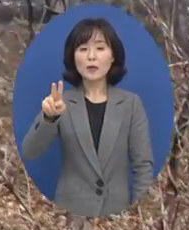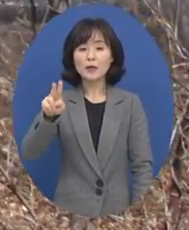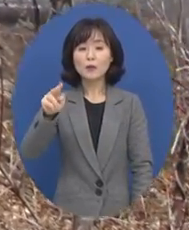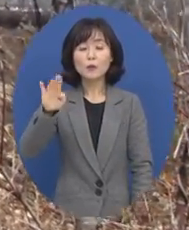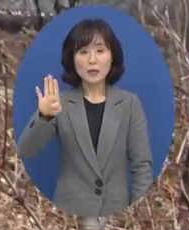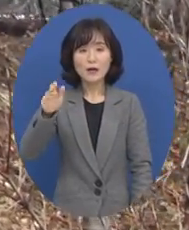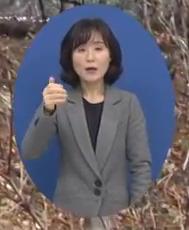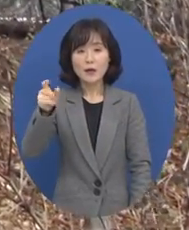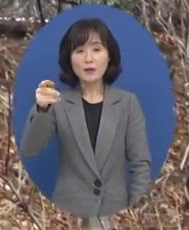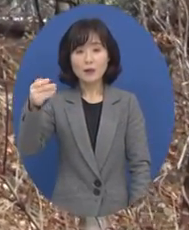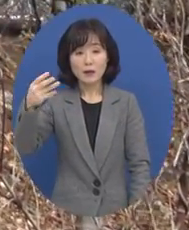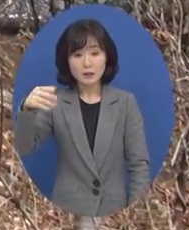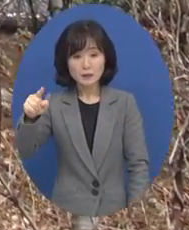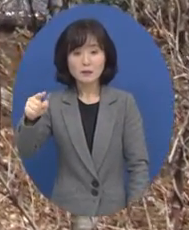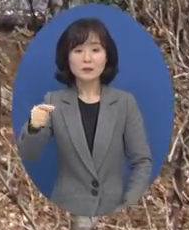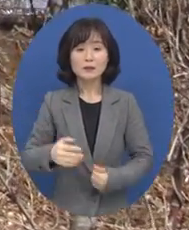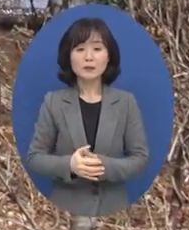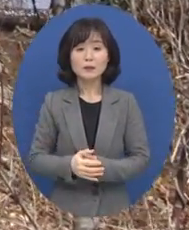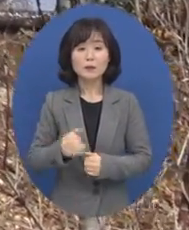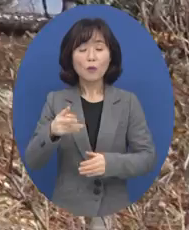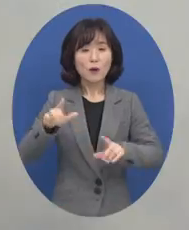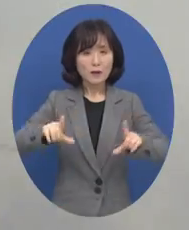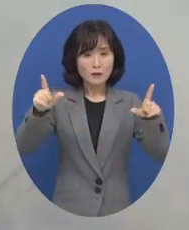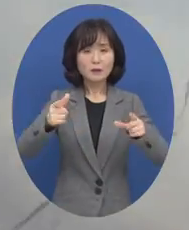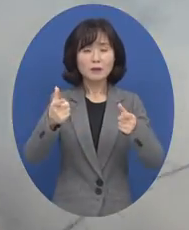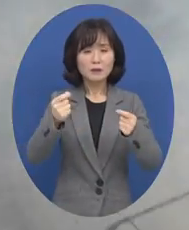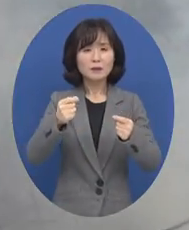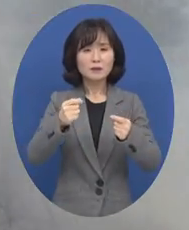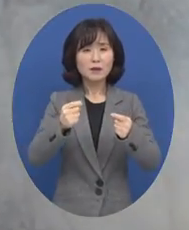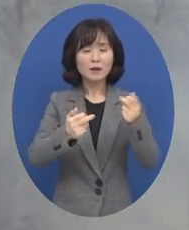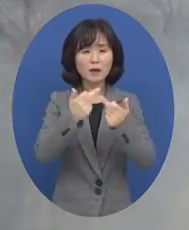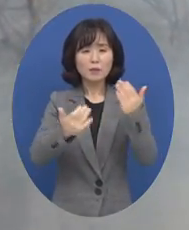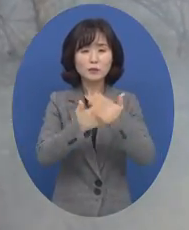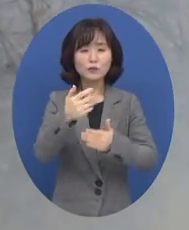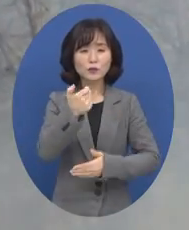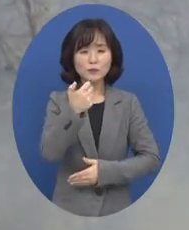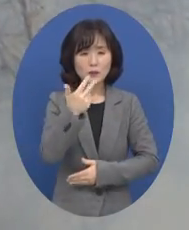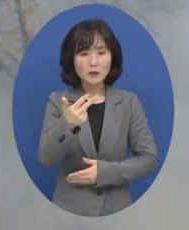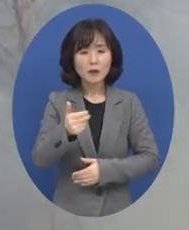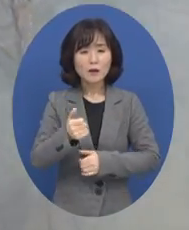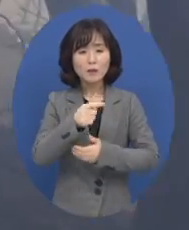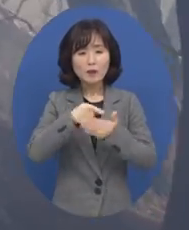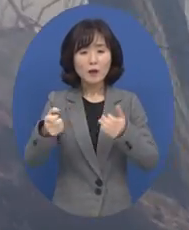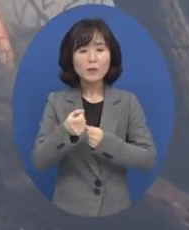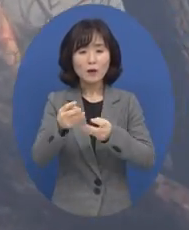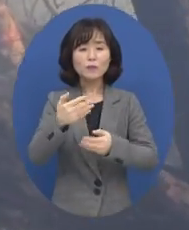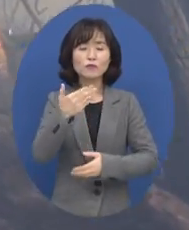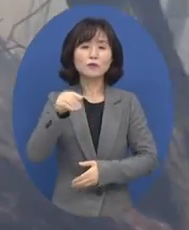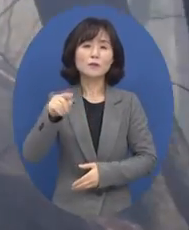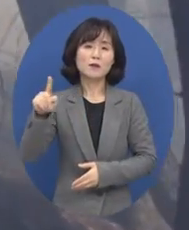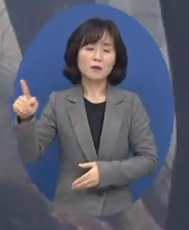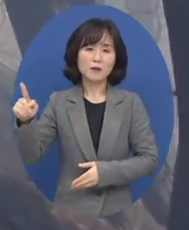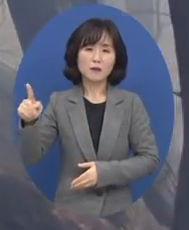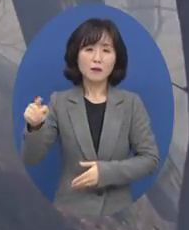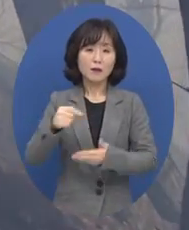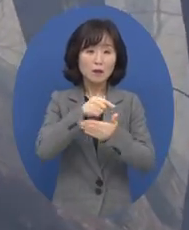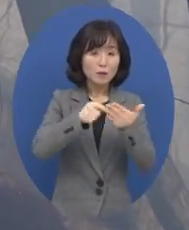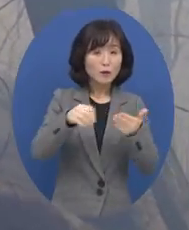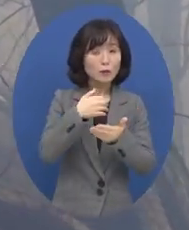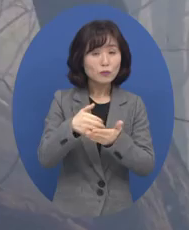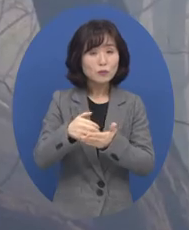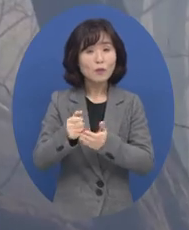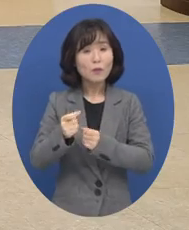올해는 같은 기간 산불발생 67건 피해 면적 9.11 헥타르 로 피해 건수와 면적이 크게